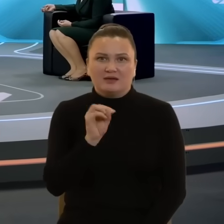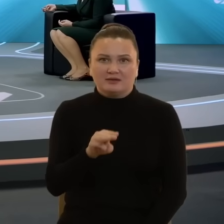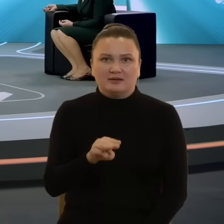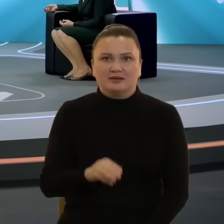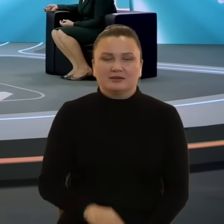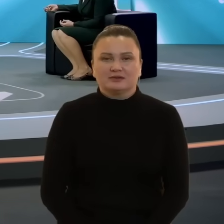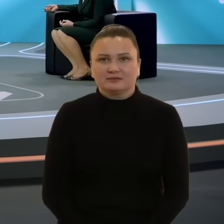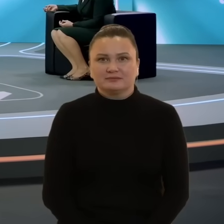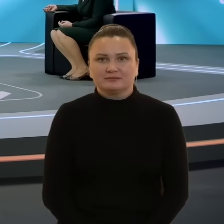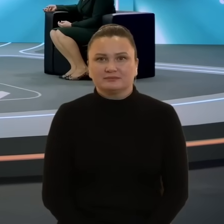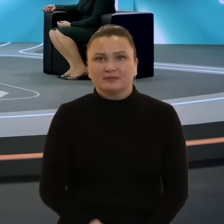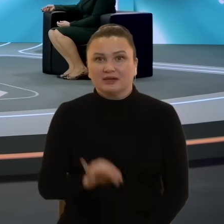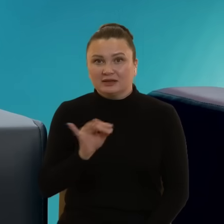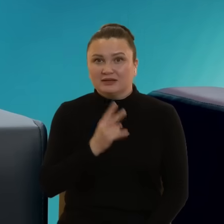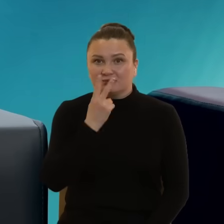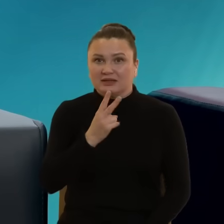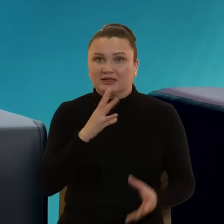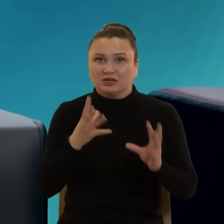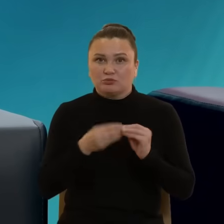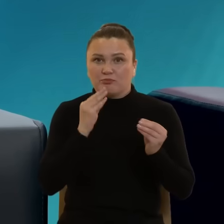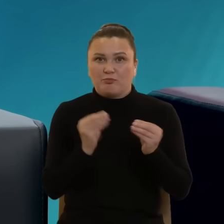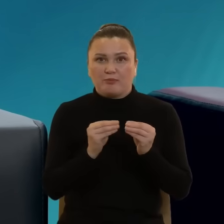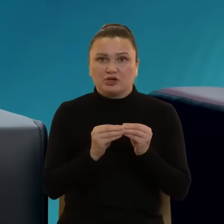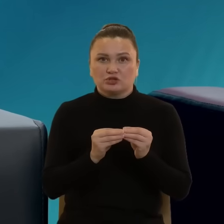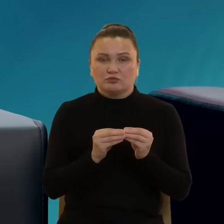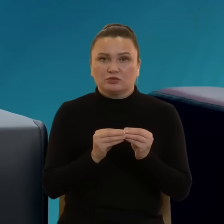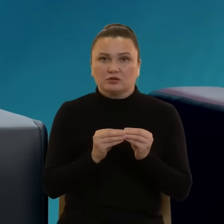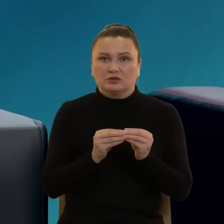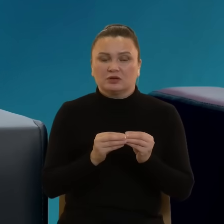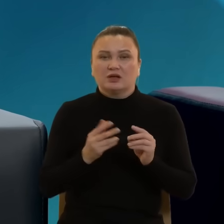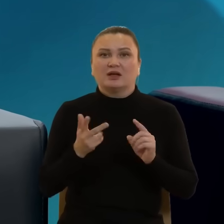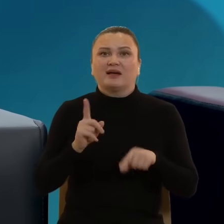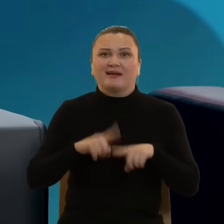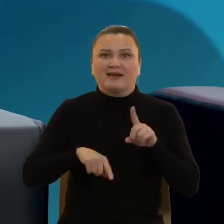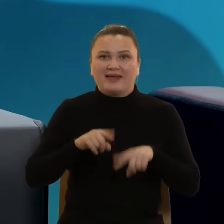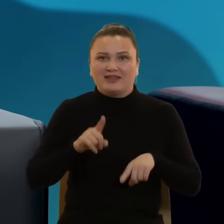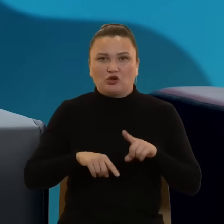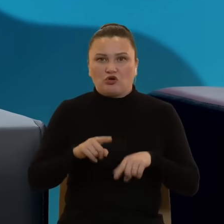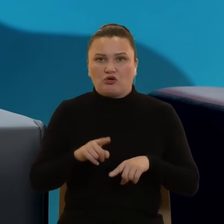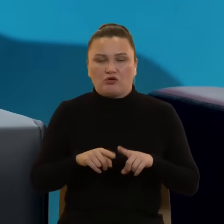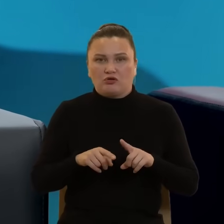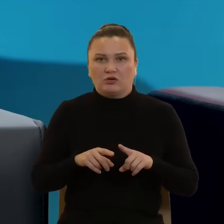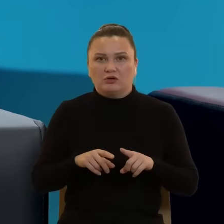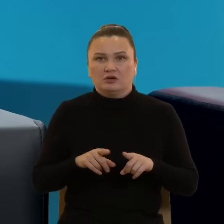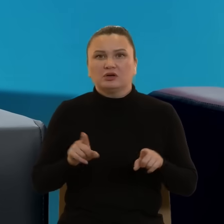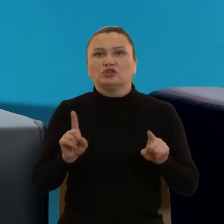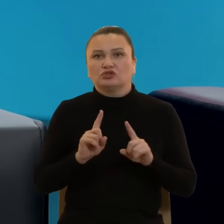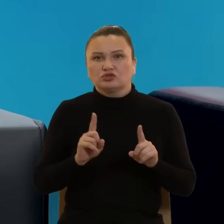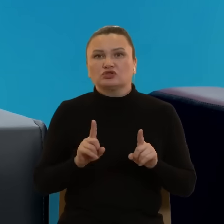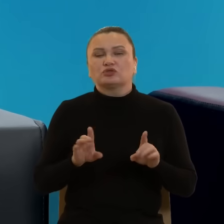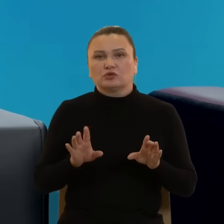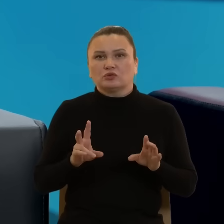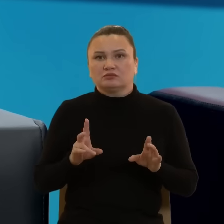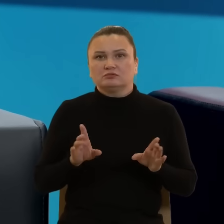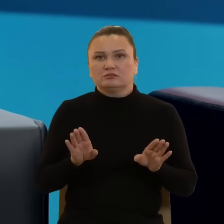наших зрителей. И, в общем-то, по-прежнему у нас лидирует вариант «редко», что нисколько не уменьшает